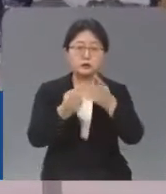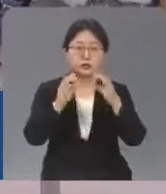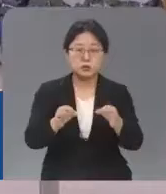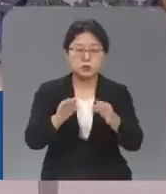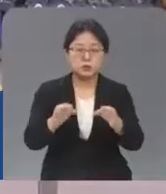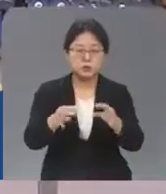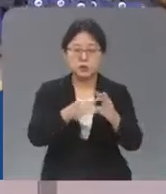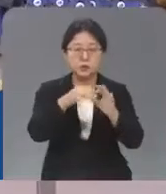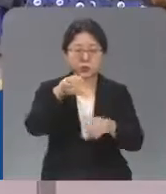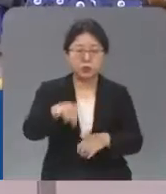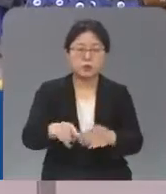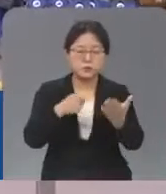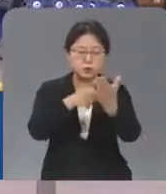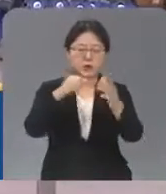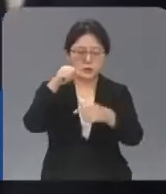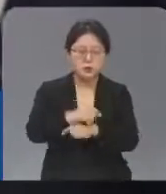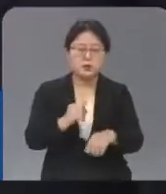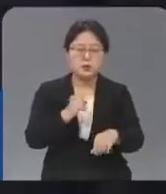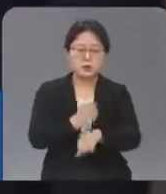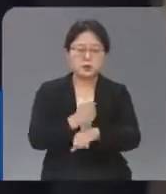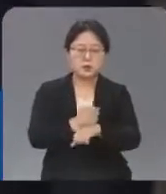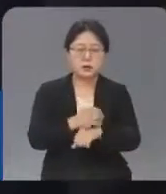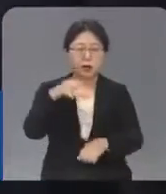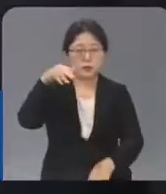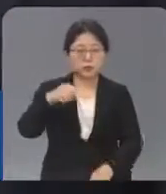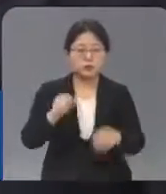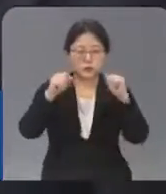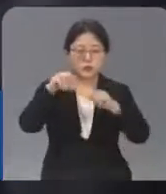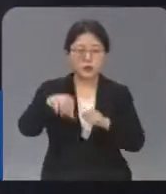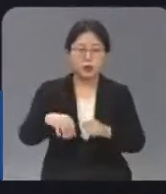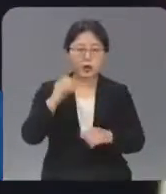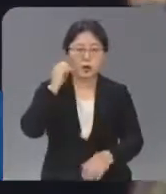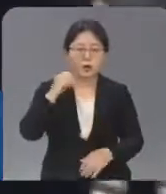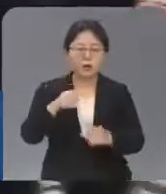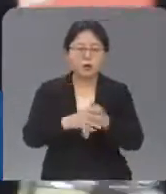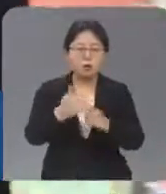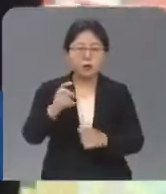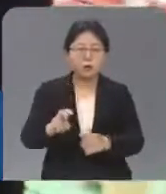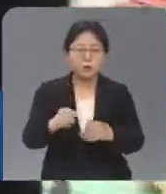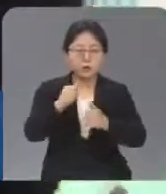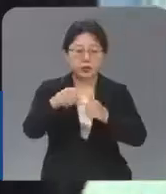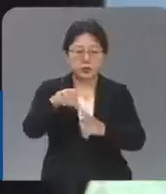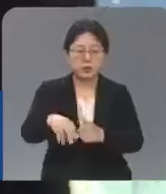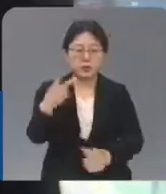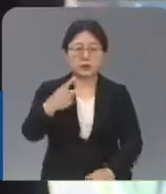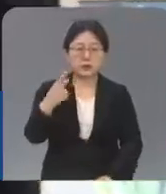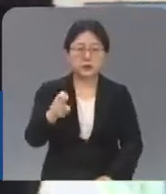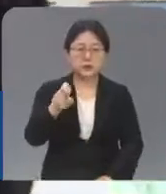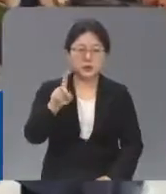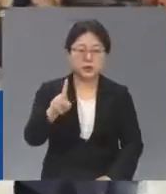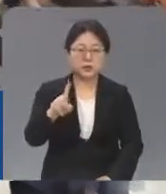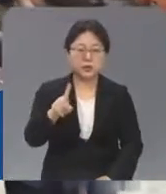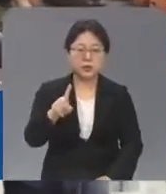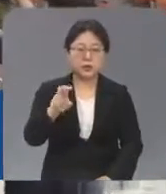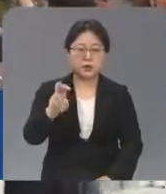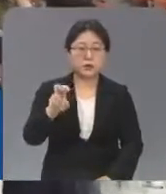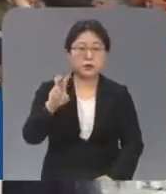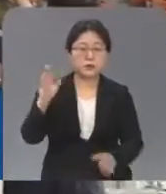여자 프로배구 신생구단 페퍼저축은행의 연고지가 광주시로 최종 확정됐습니다.